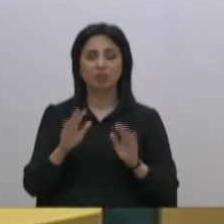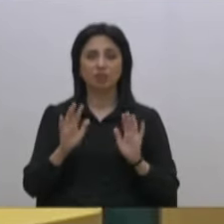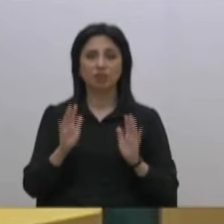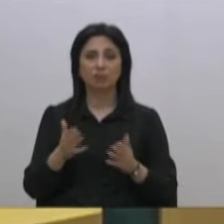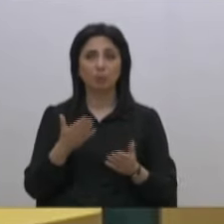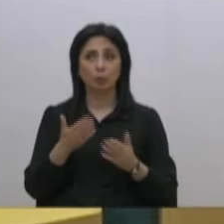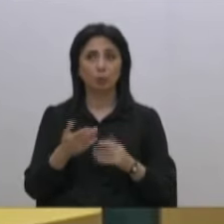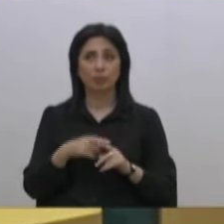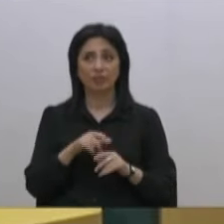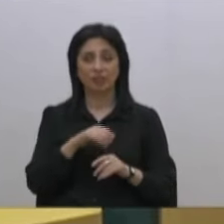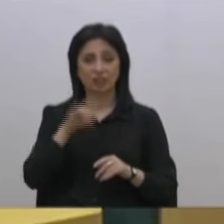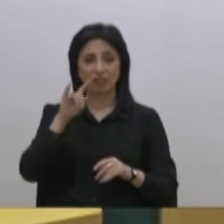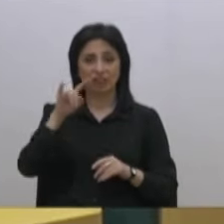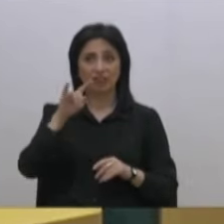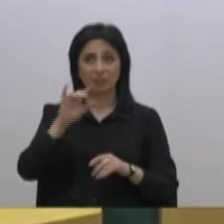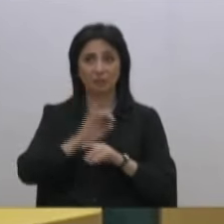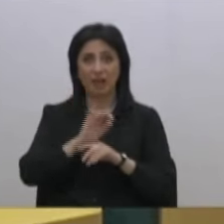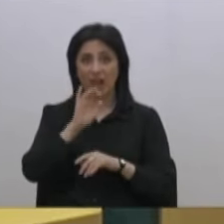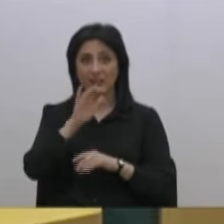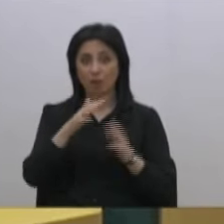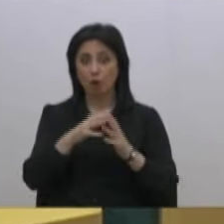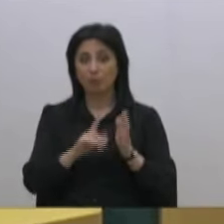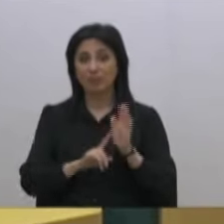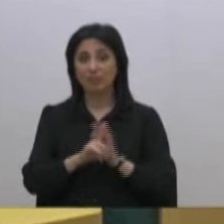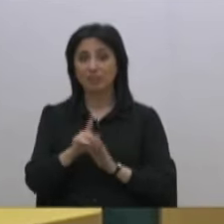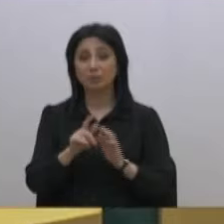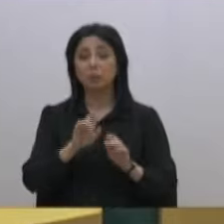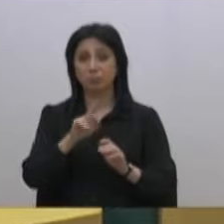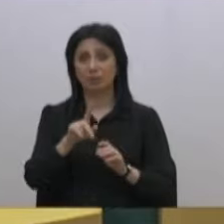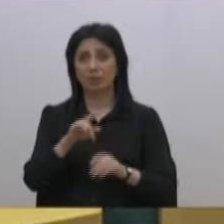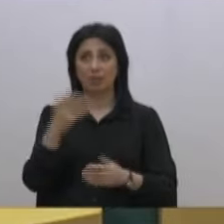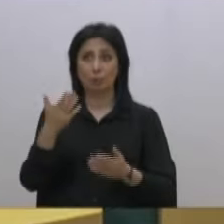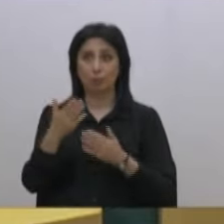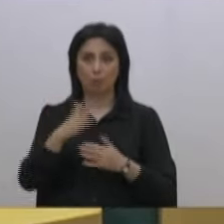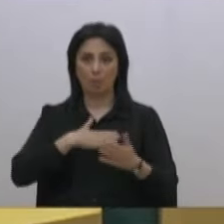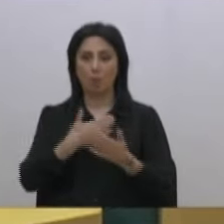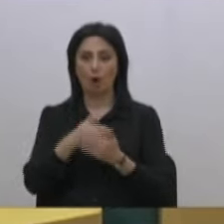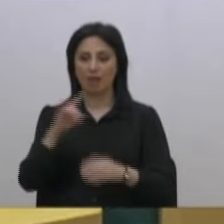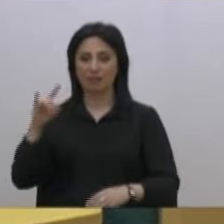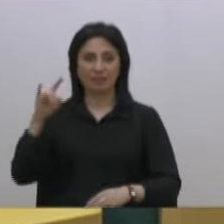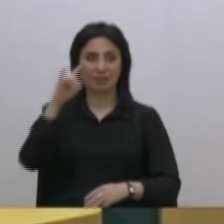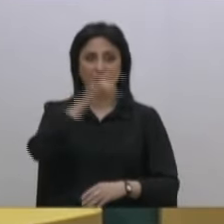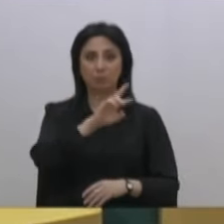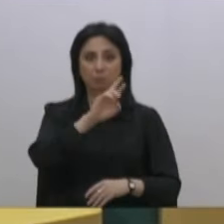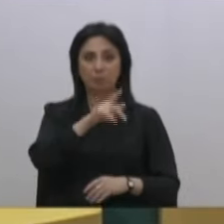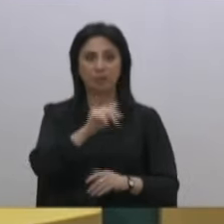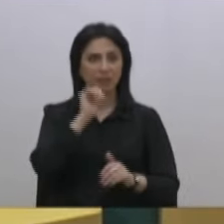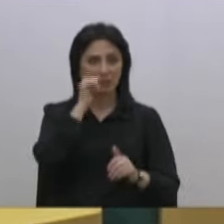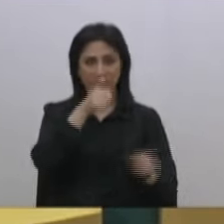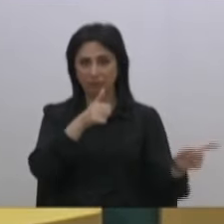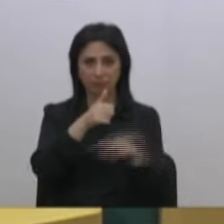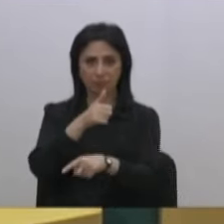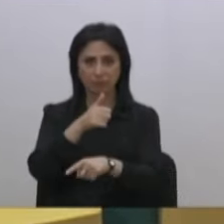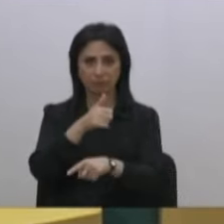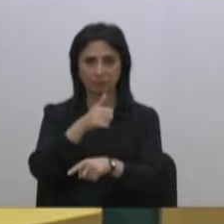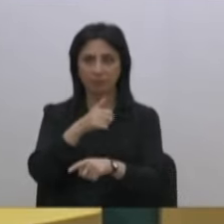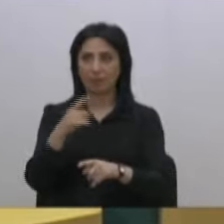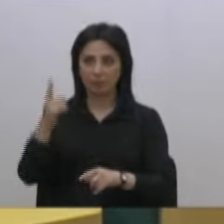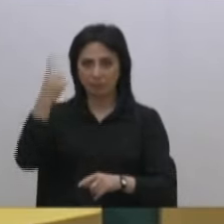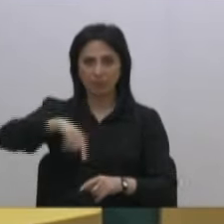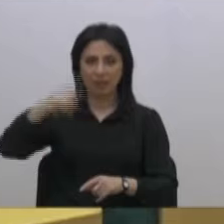შემთხვევაში, თორე იმ თვითფრინავის გაგზავნას რო ომის დაწყება იმ თვითფრინავით მოხალასეების გაგზავნას, რაც ასე კატეგორიულად